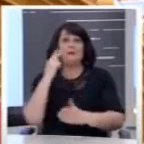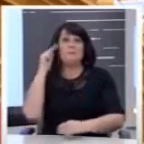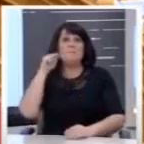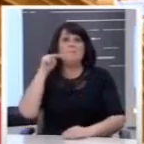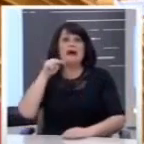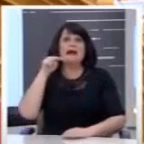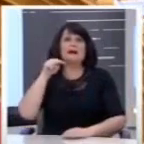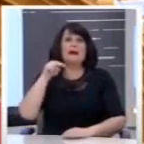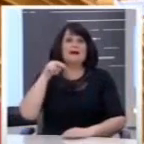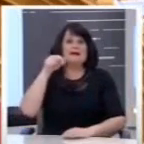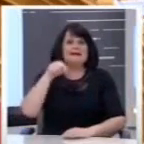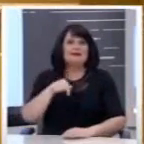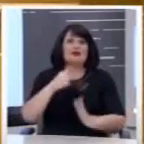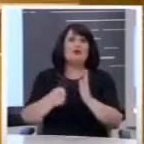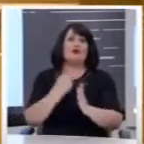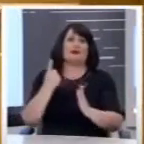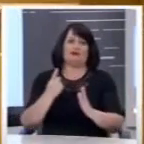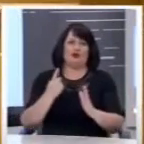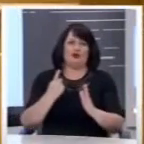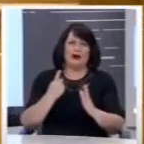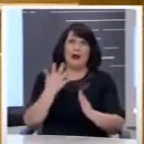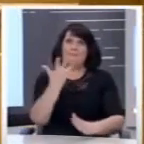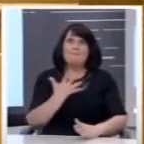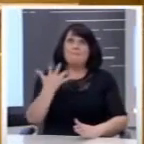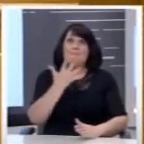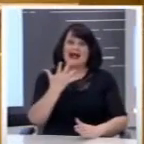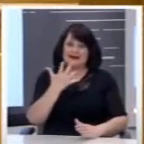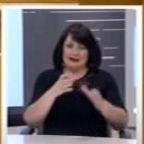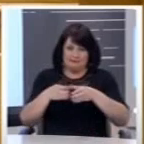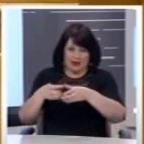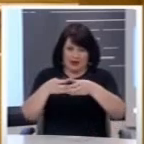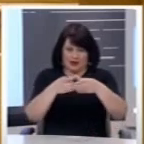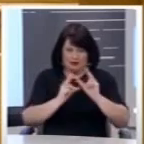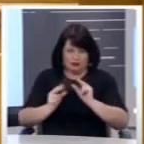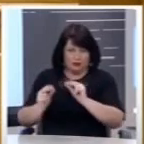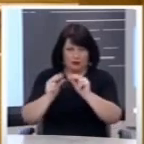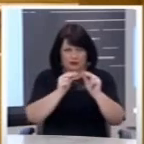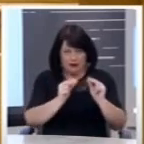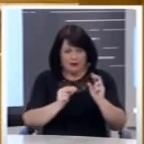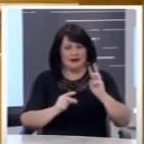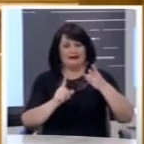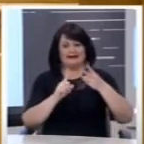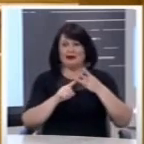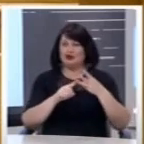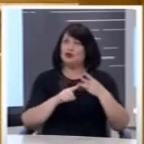παρατηρητής για πρώτη φορά σε αυτή την πενταμερή διάσκεψη. Και τρίτον,